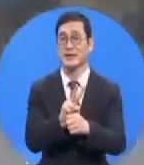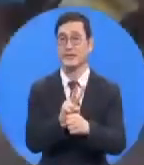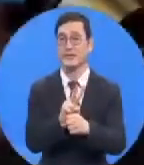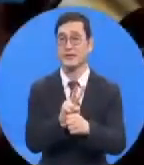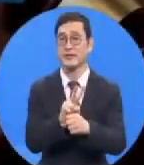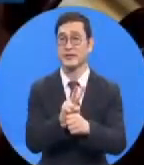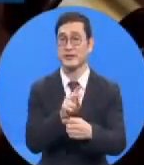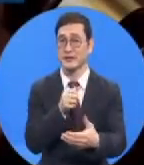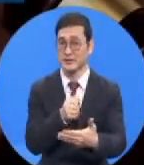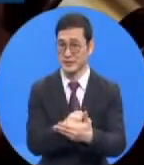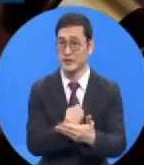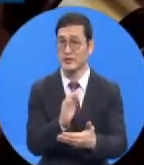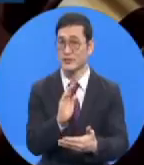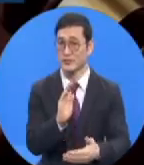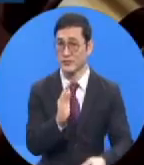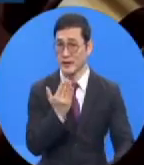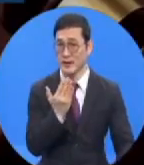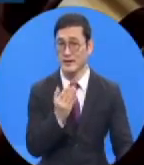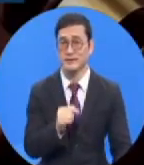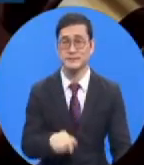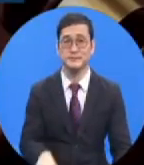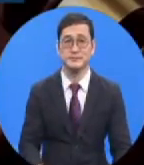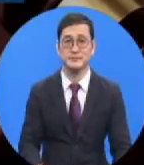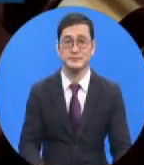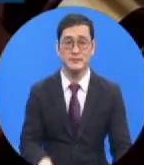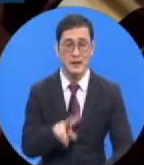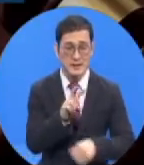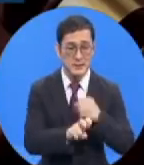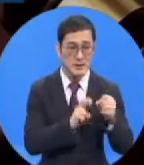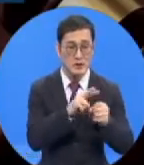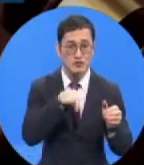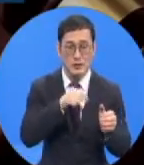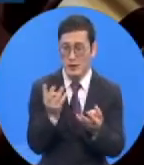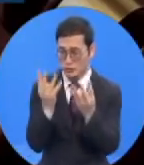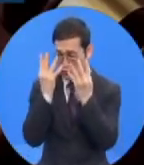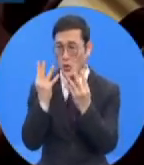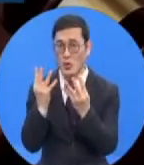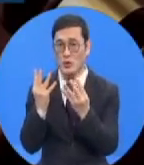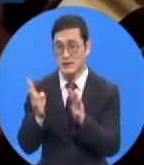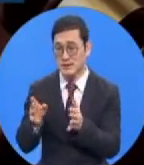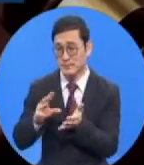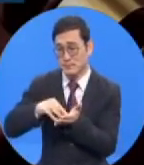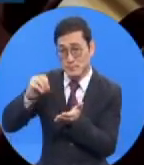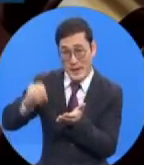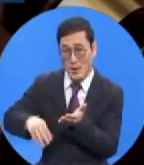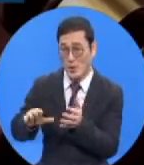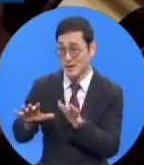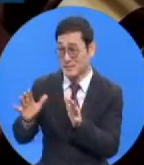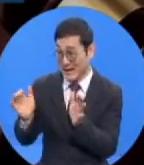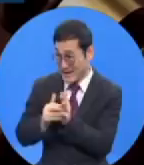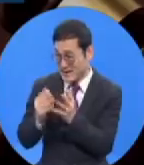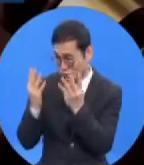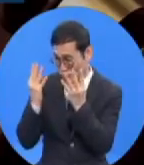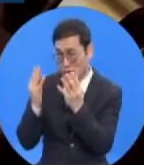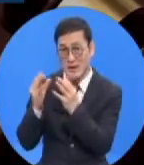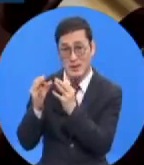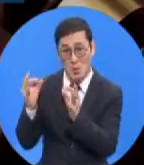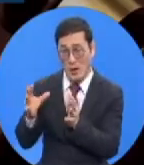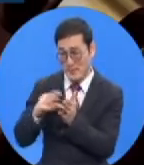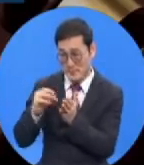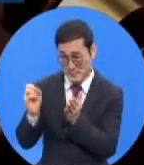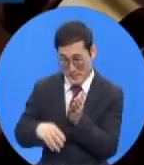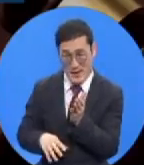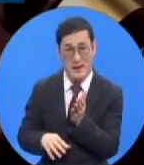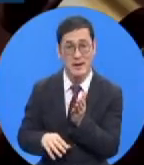근데 22년을 살아야 되는 건데 이미 구속된 기간이 있었기 때문에 네. 그 부분을 제하고 이제 아하. 총 22년을 사셔야 된다. 지금